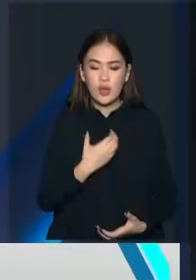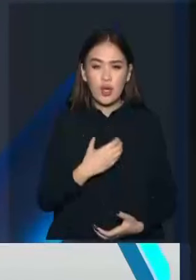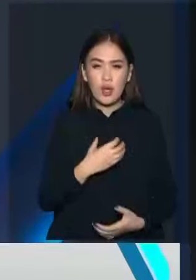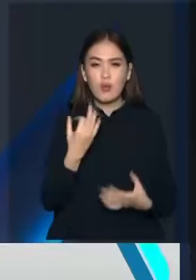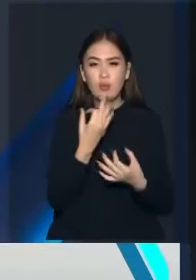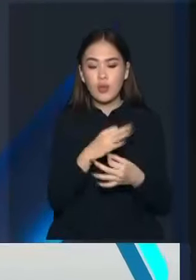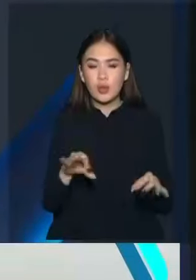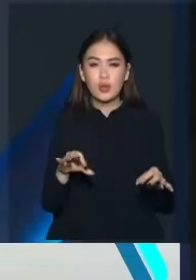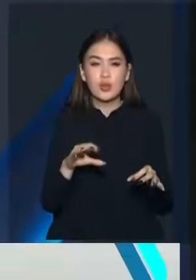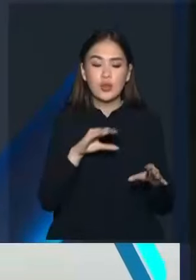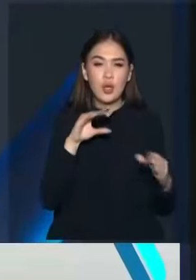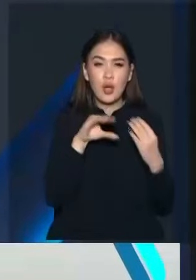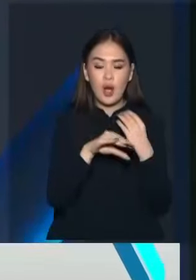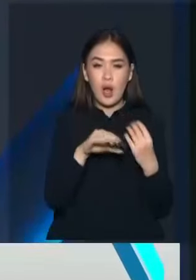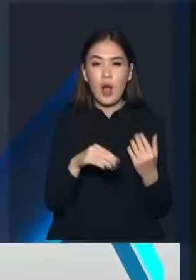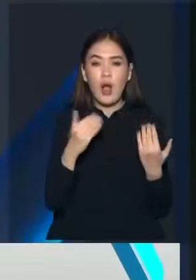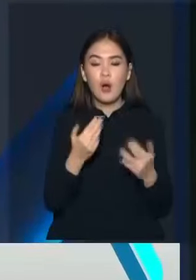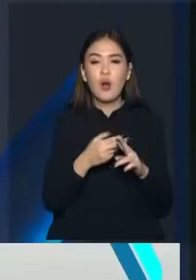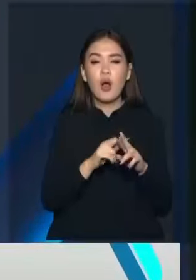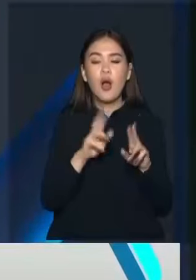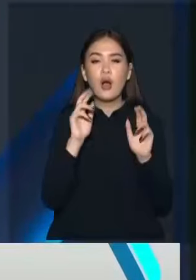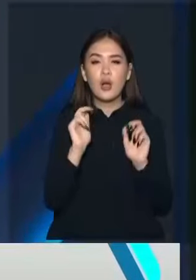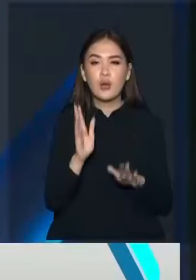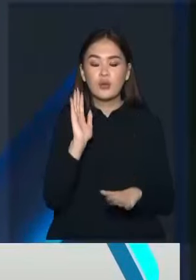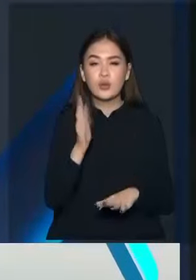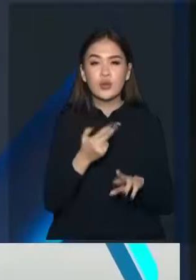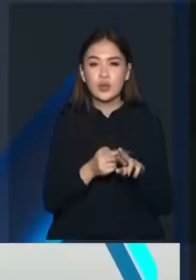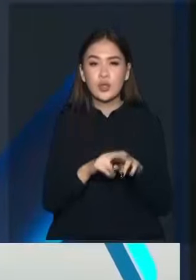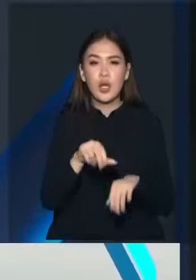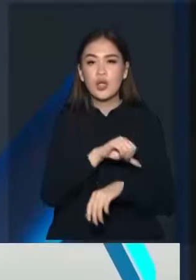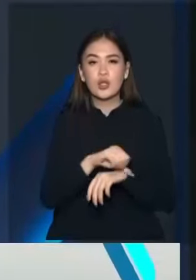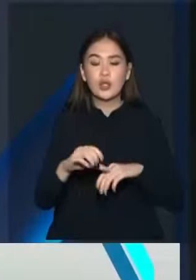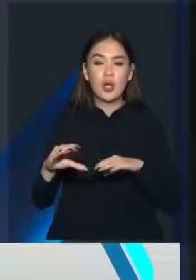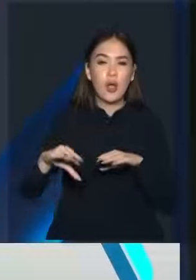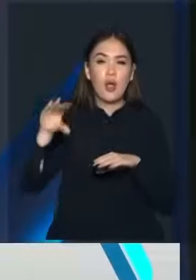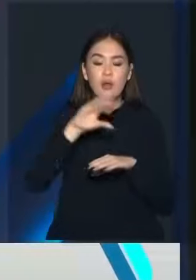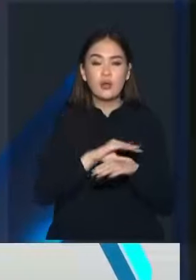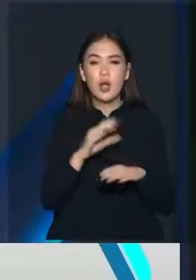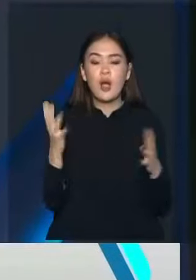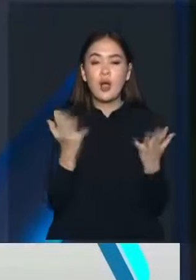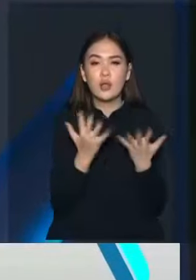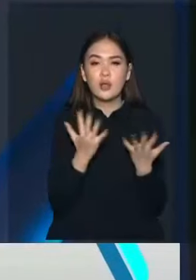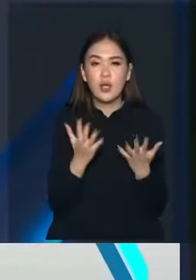жүрген. Олардың тағдыры қалай болады? Ол көліктер шекарадан өткенде қандай да бір